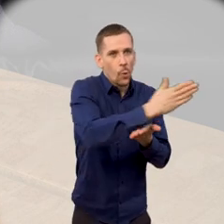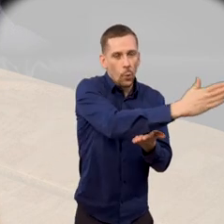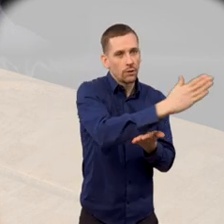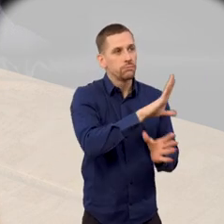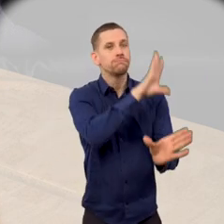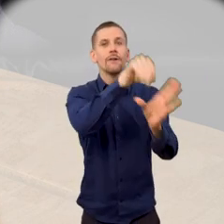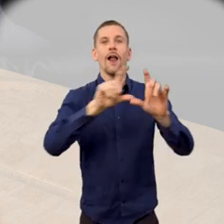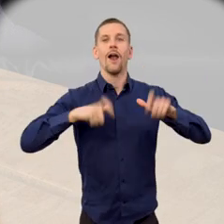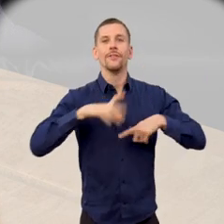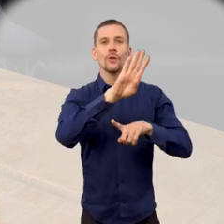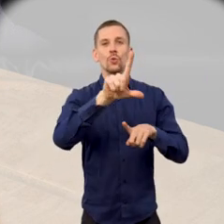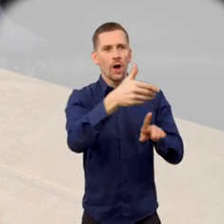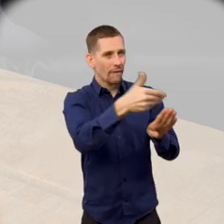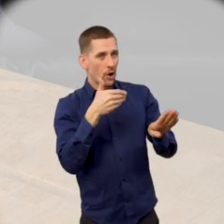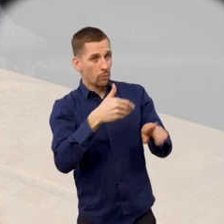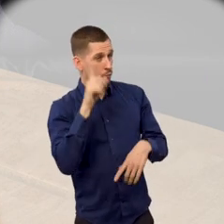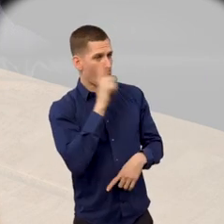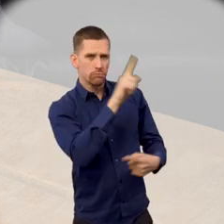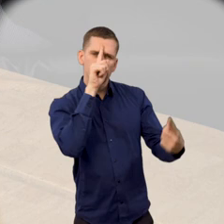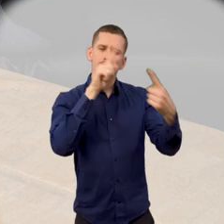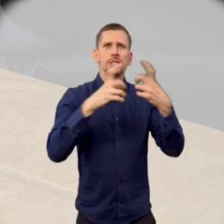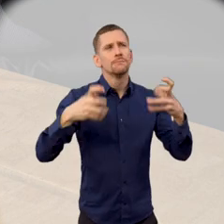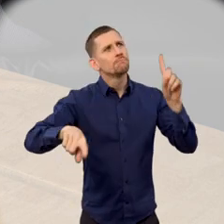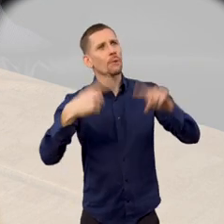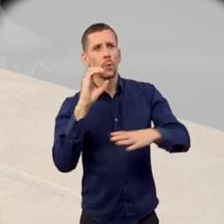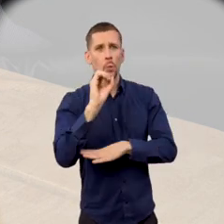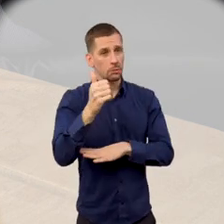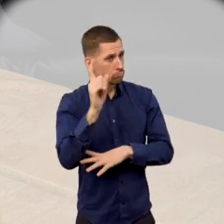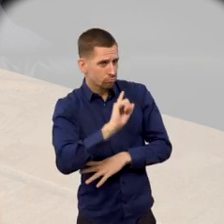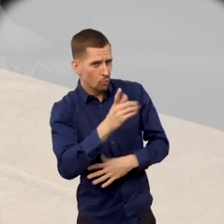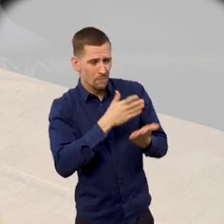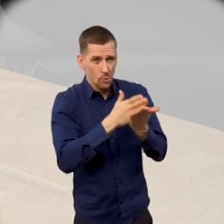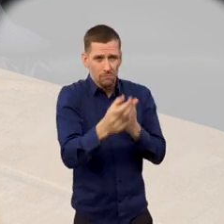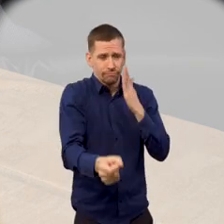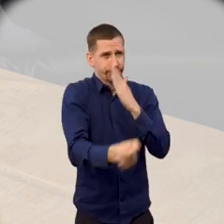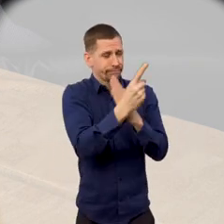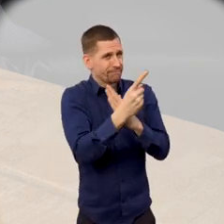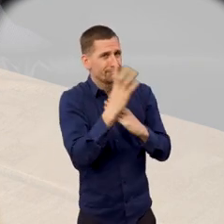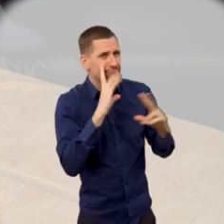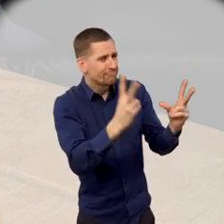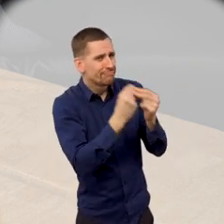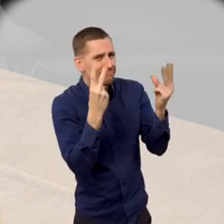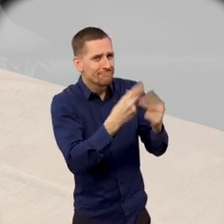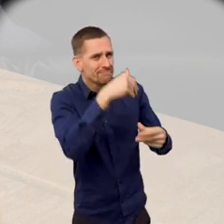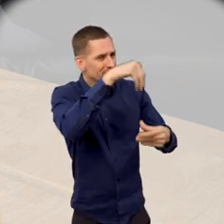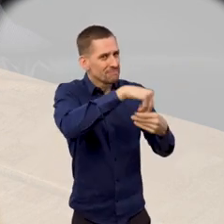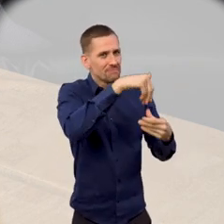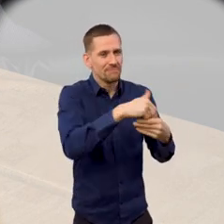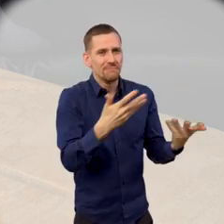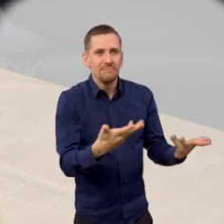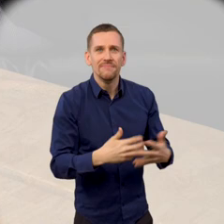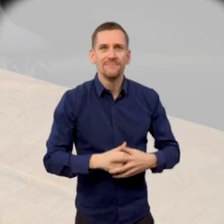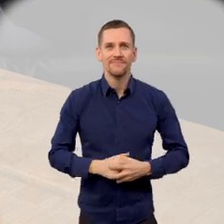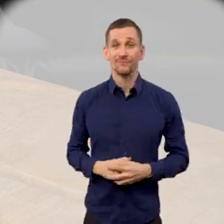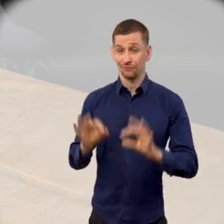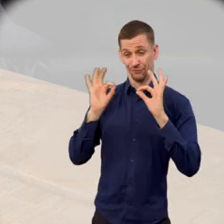que tu arrives à l'école 42, parce que tu n'étais pas destinée à travailler dans le numérique, et tu as un parcours assez atypique, donc comment ça s'est...